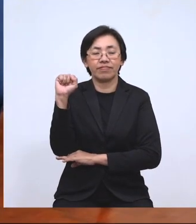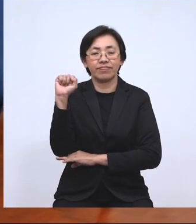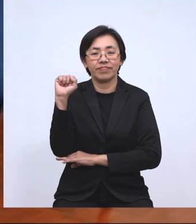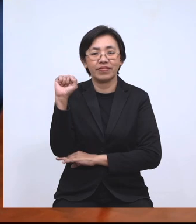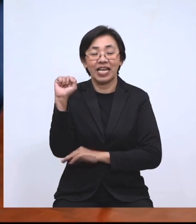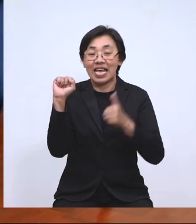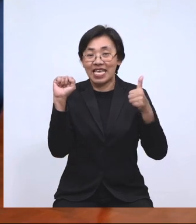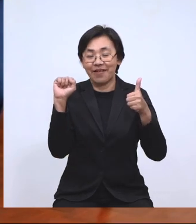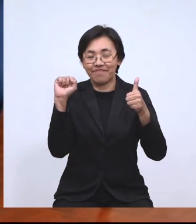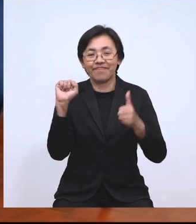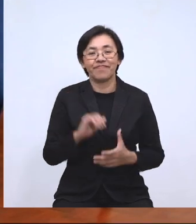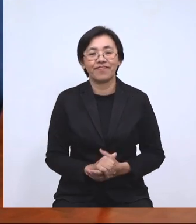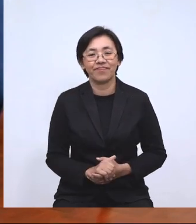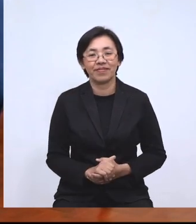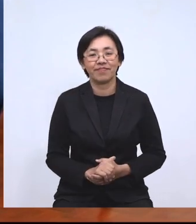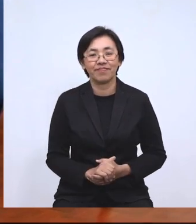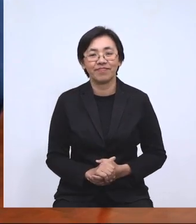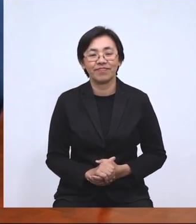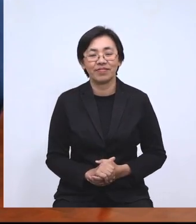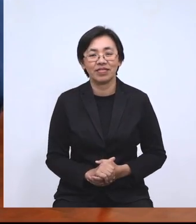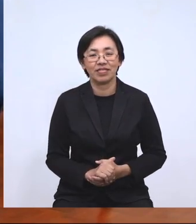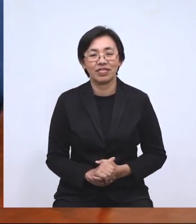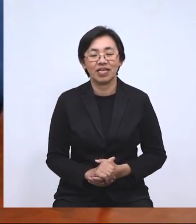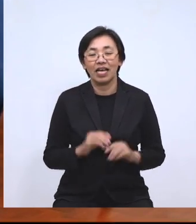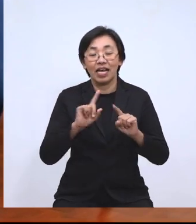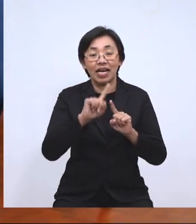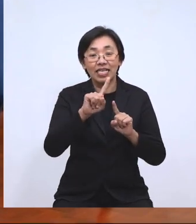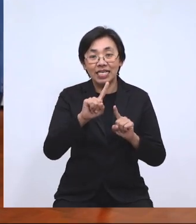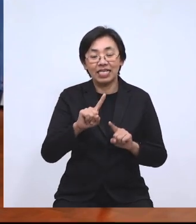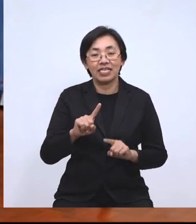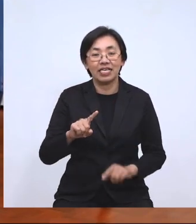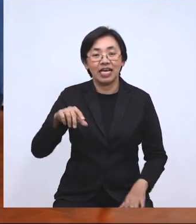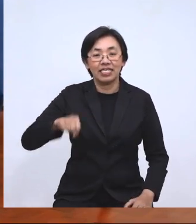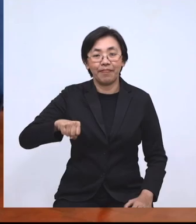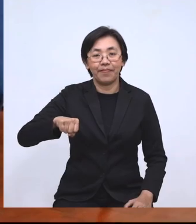ากเยี่ยมเดี๋ยวนะเก็บให้ก่อนมอสขั้นที่หนึ่ง